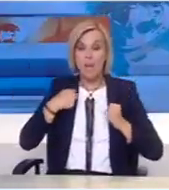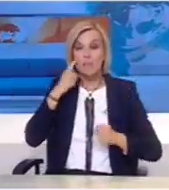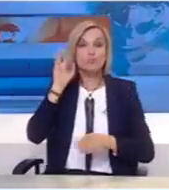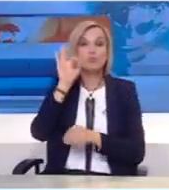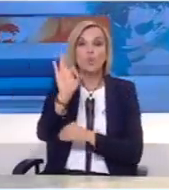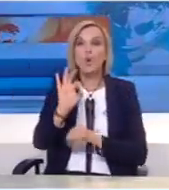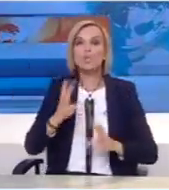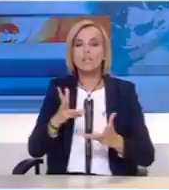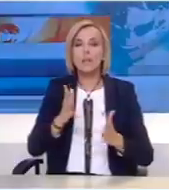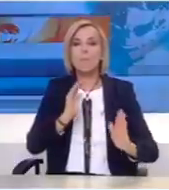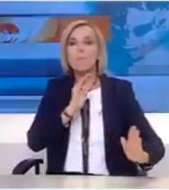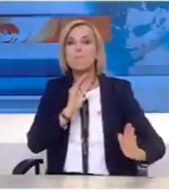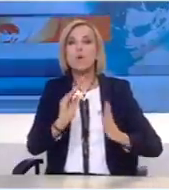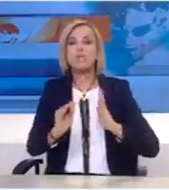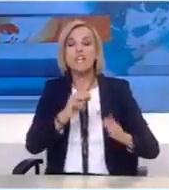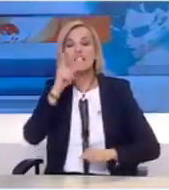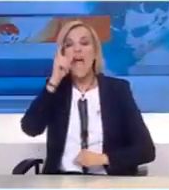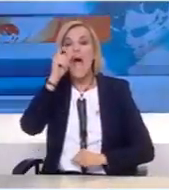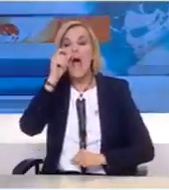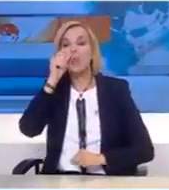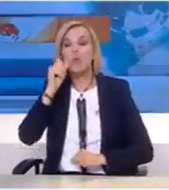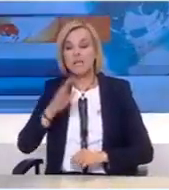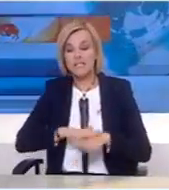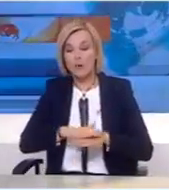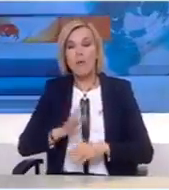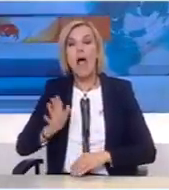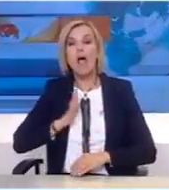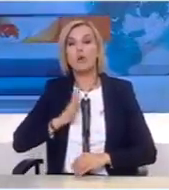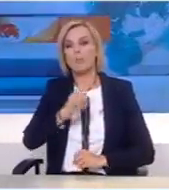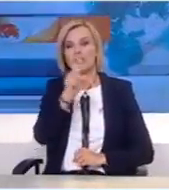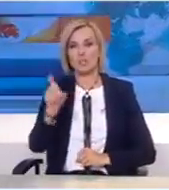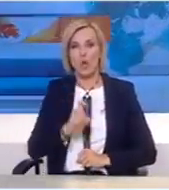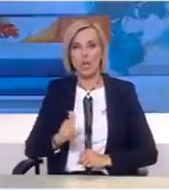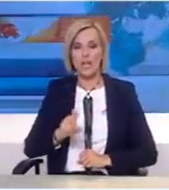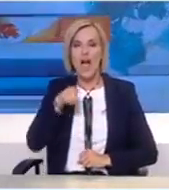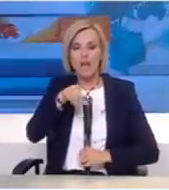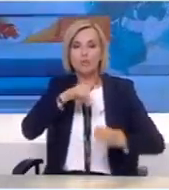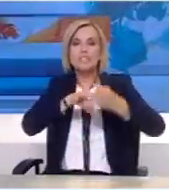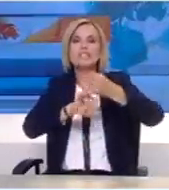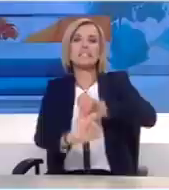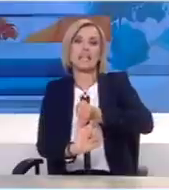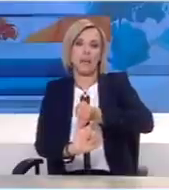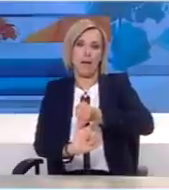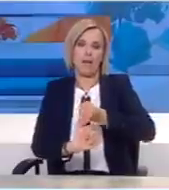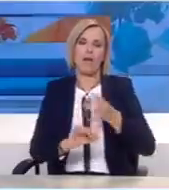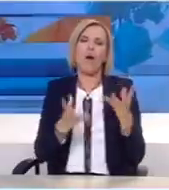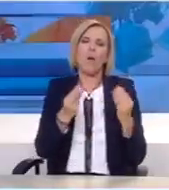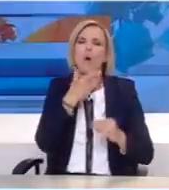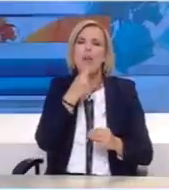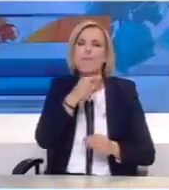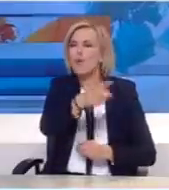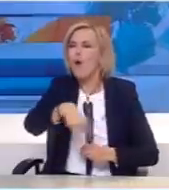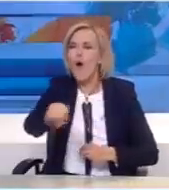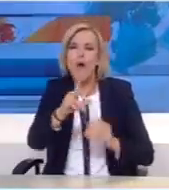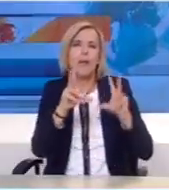ανθρώπινη ζωή. Είναι κάτι που είναι ένα στοίχημα προσωπικό του καθενός από εμάς. Και είναι πολύ εύκολο να μιλάνε όλοι για λάθη, αλλά είναι